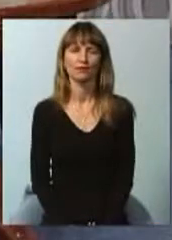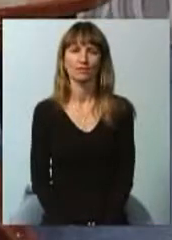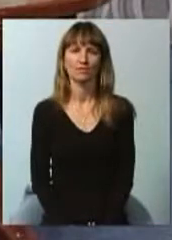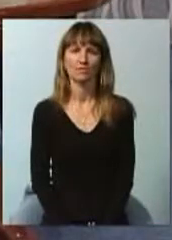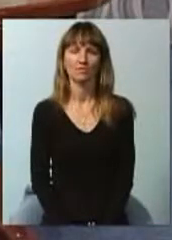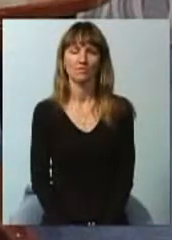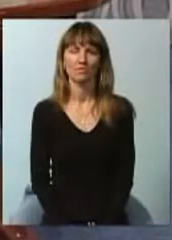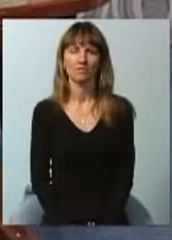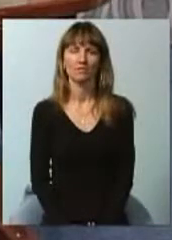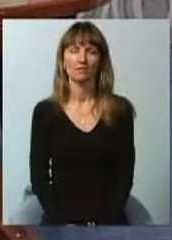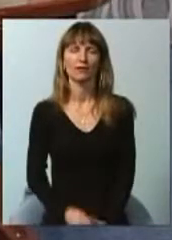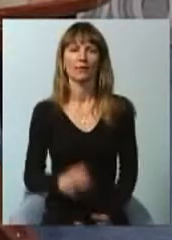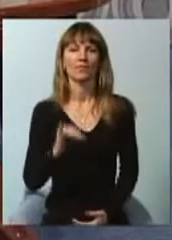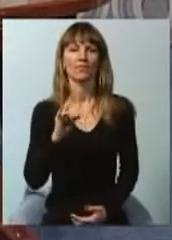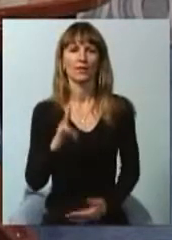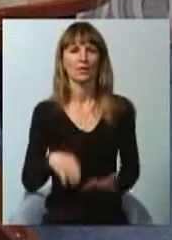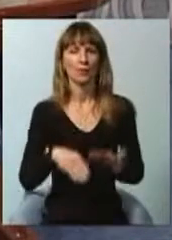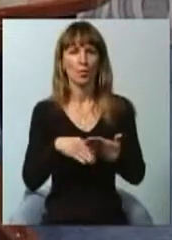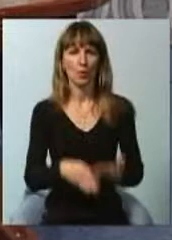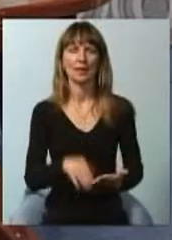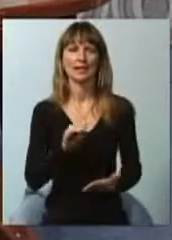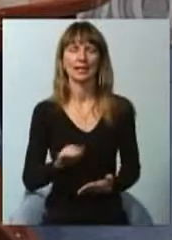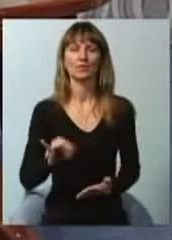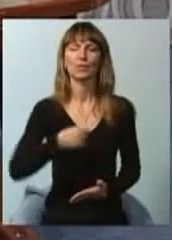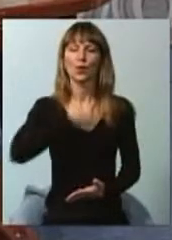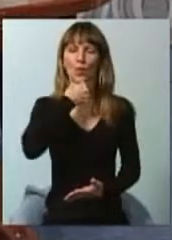не допомагає дітям та дорослим